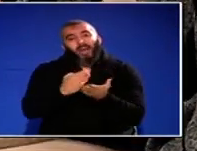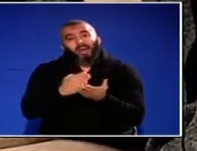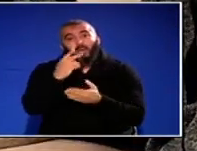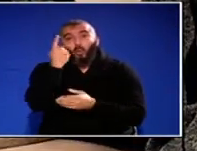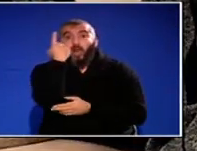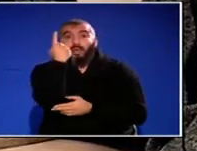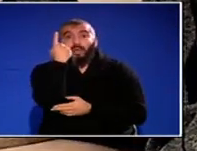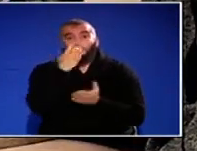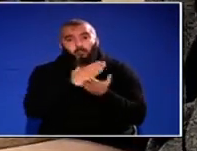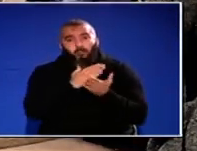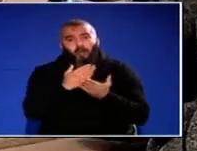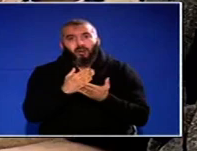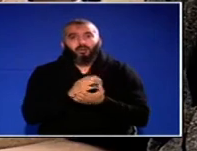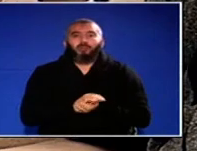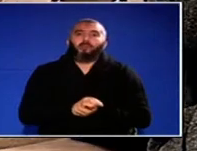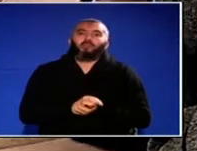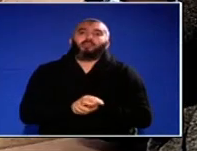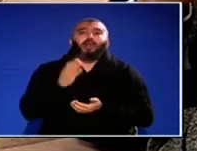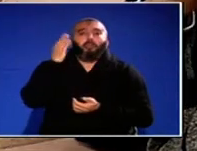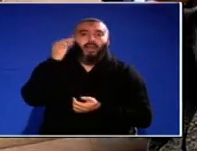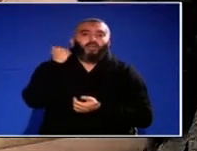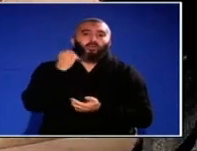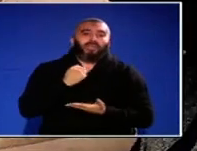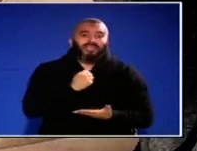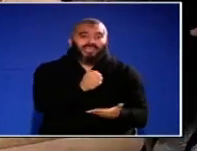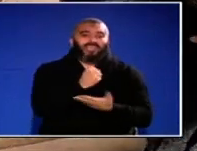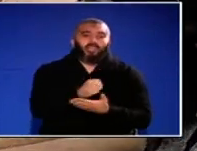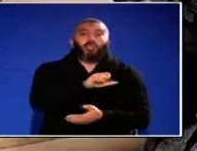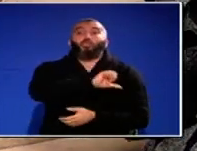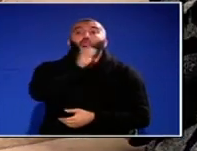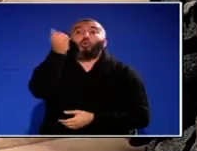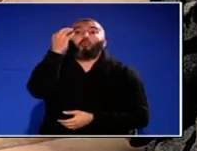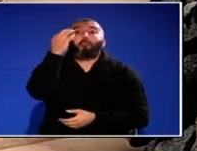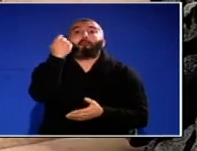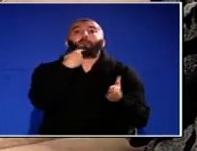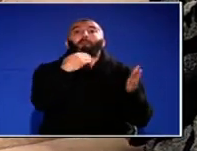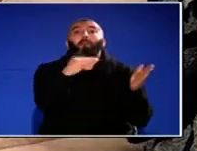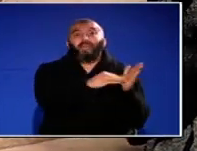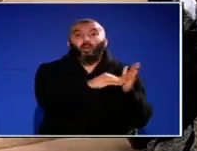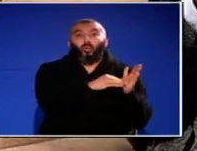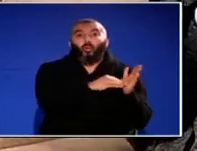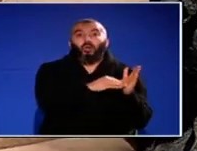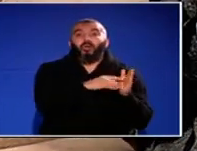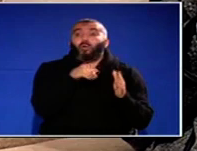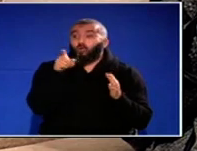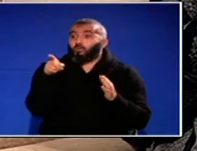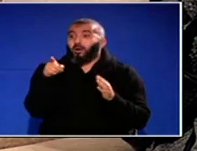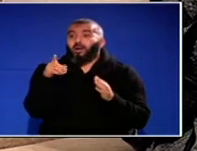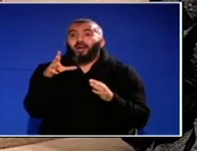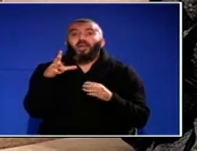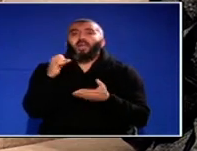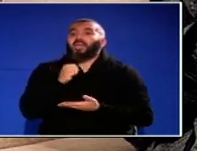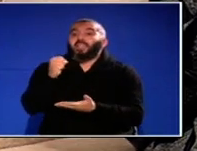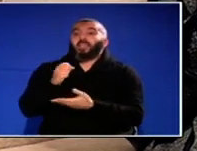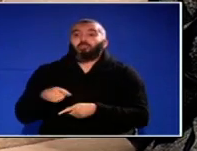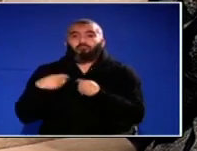الثلث تاع 100 مليون شحال؟ هو 33 فاصل، بمعنى المبلغ ما يزيدش هذاك، اللهم الا اذا هم تنازلوا. ولهذا نقولوا للكثير من